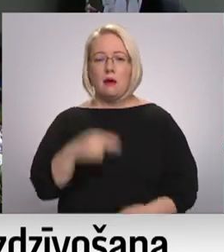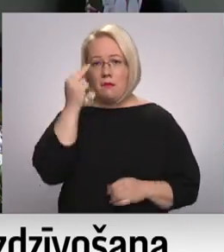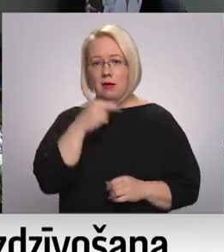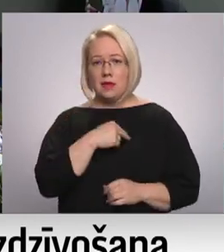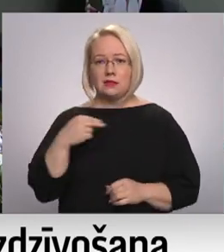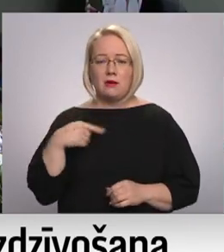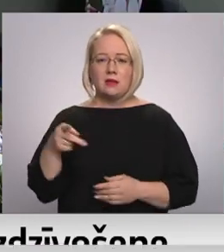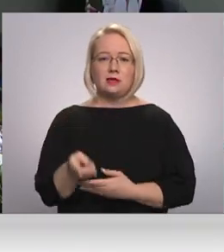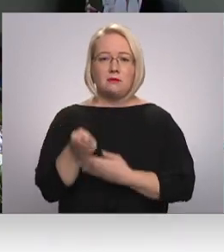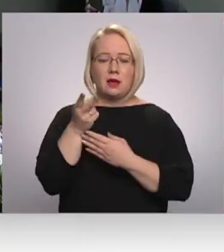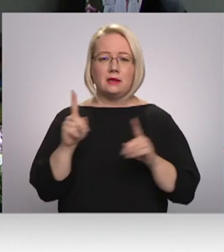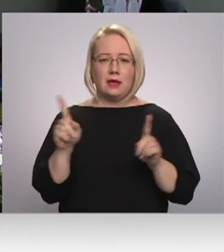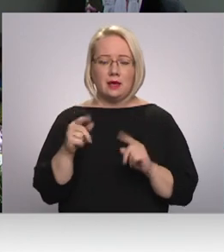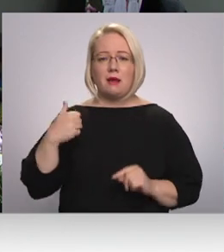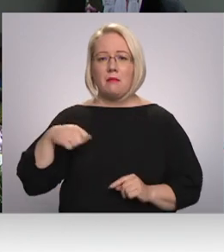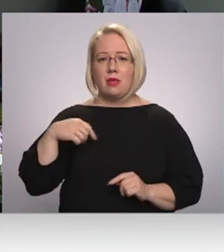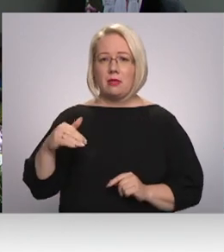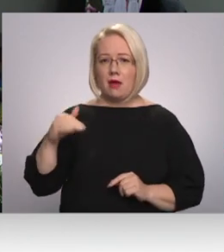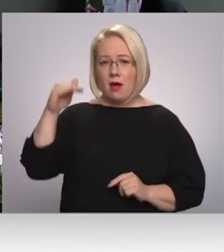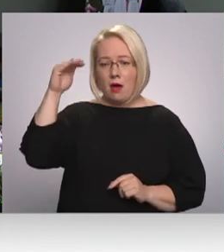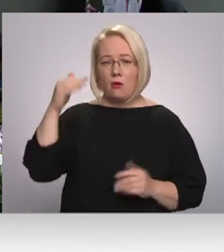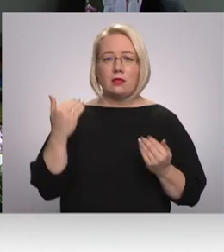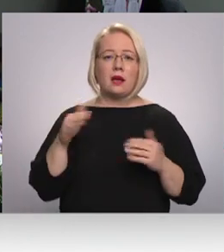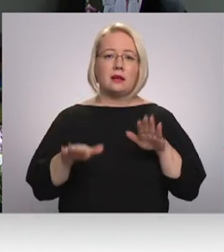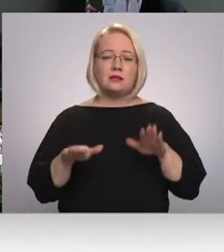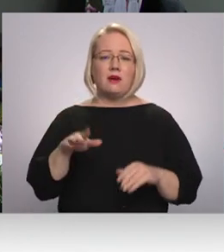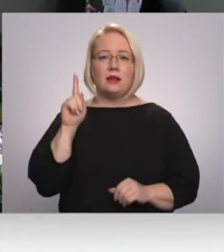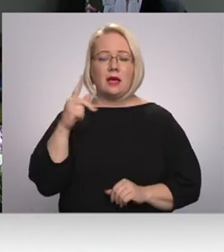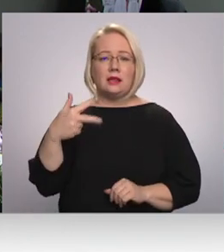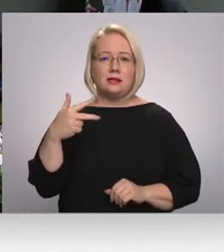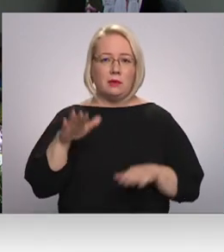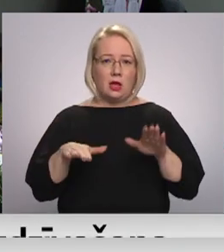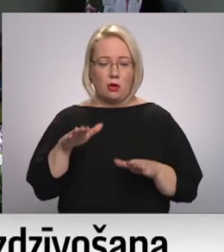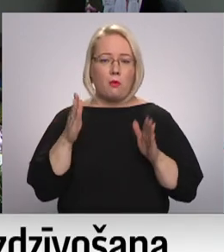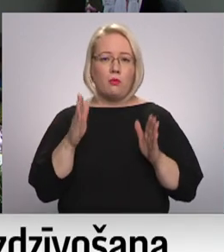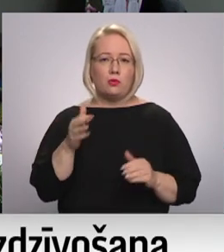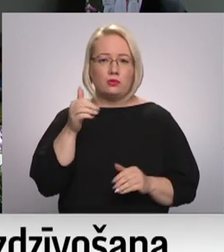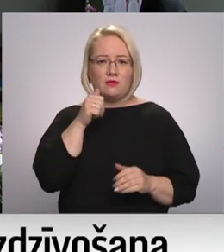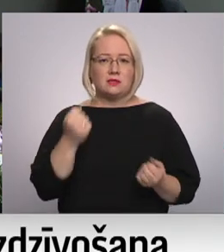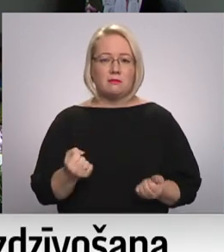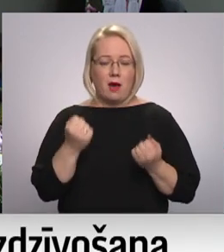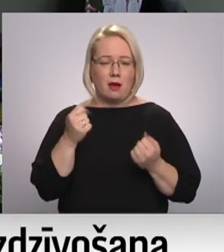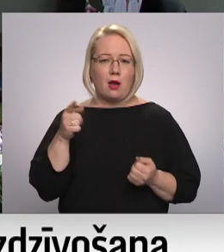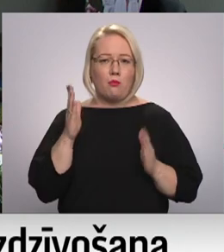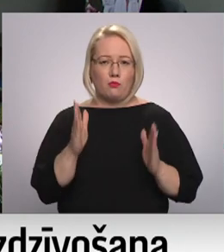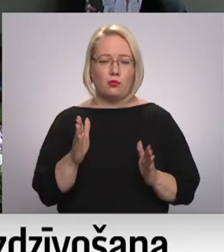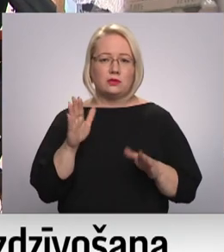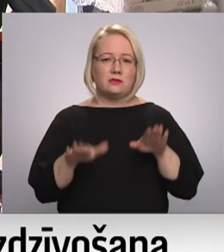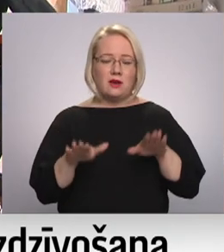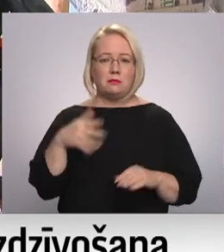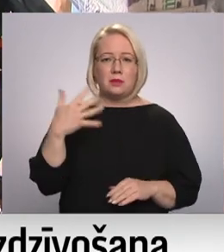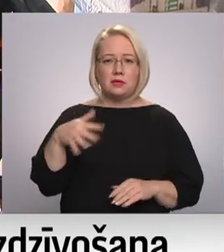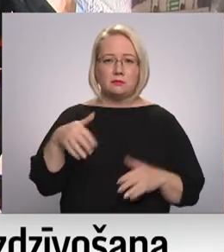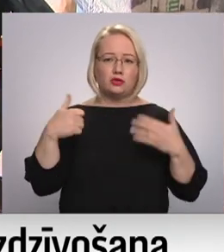ir, jo Karla aug, viņa pagaidām svēr tikai 30 kg, bet būs diena, kad viņa svērs